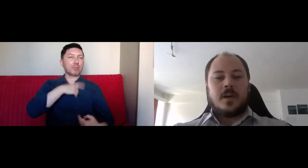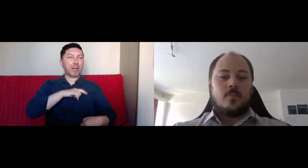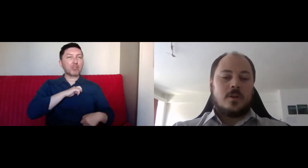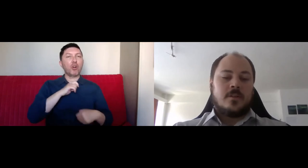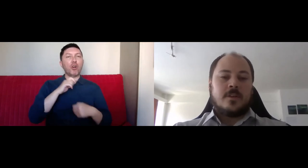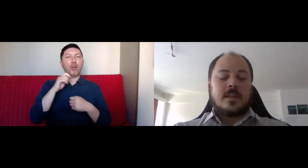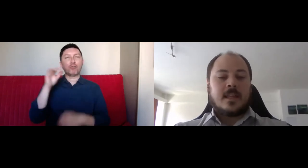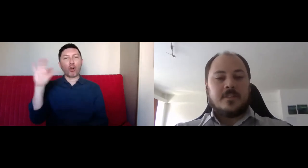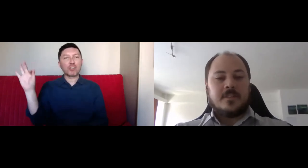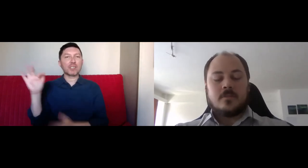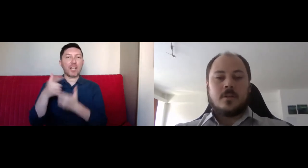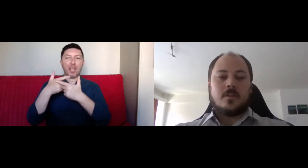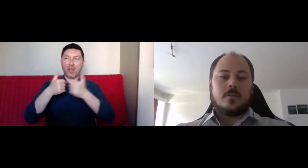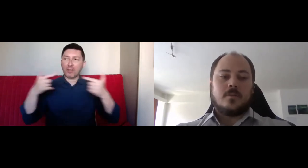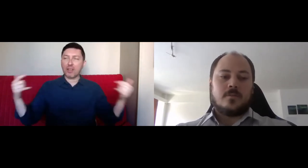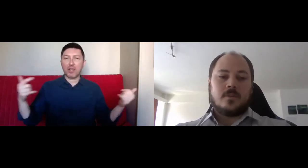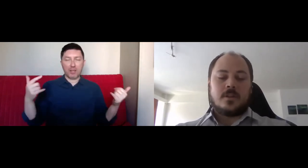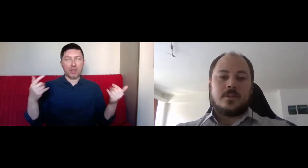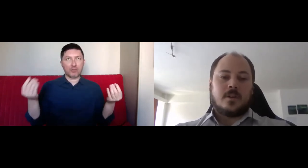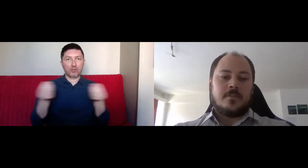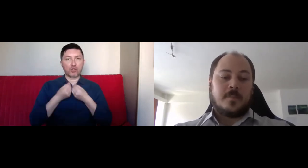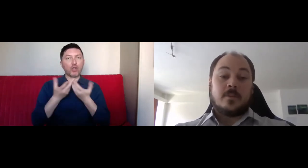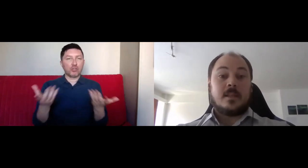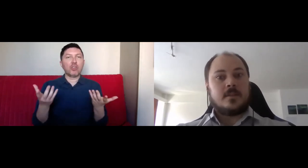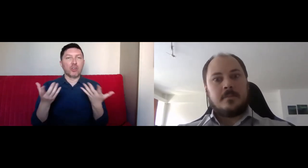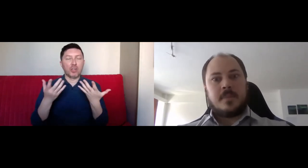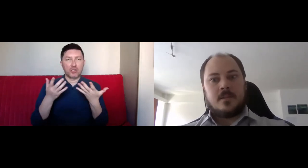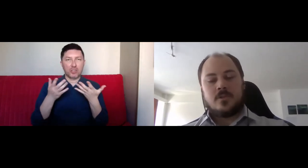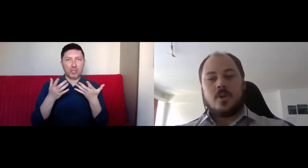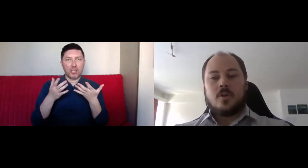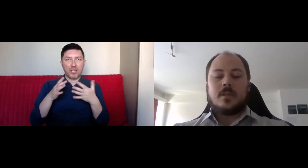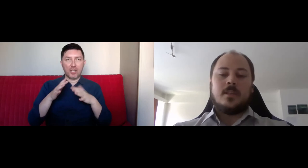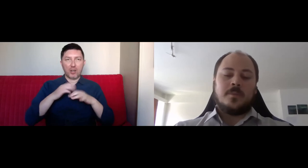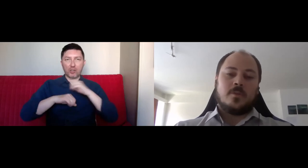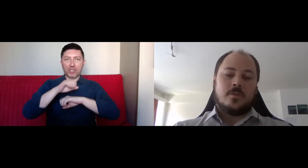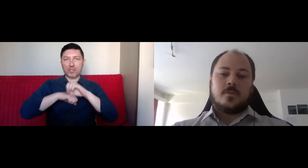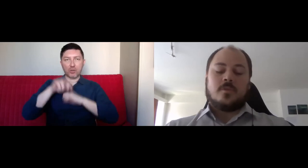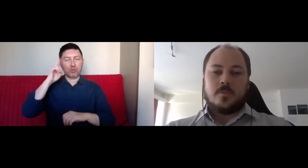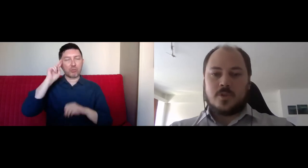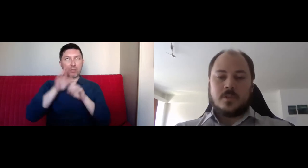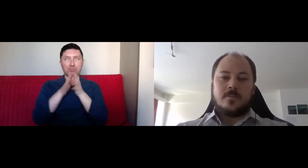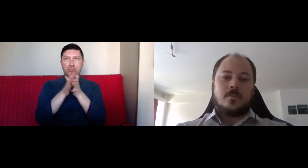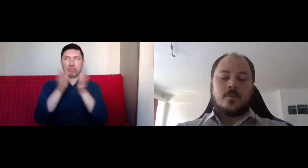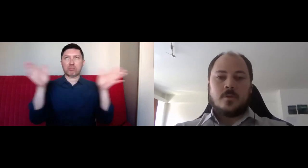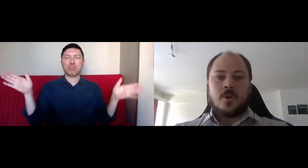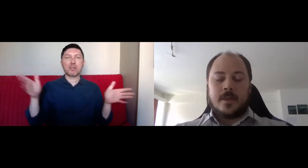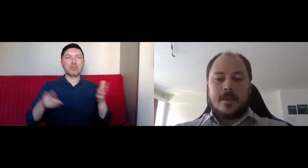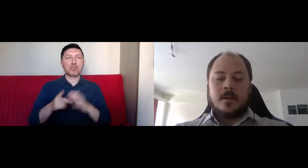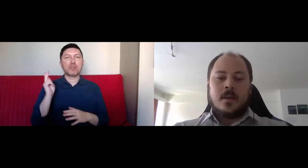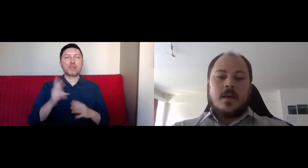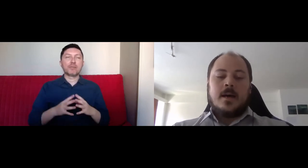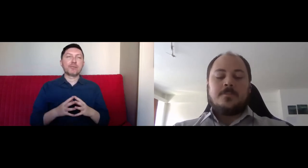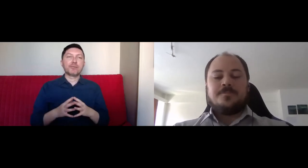après moi, Valérie Trévisan va présenter l'aspect belge, qu'ils ont mis en œuvre le projet au niveau